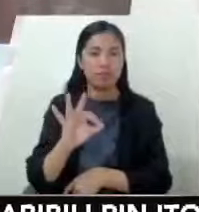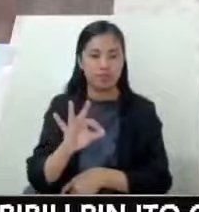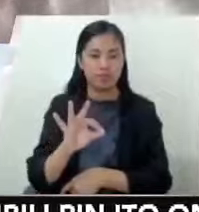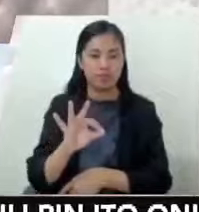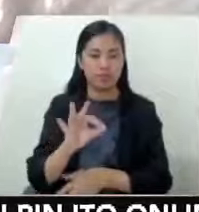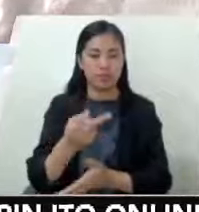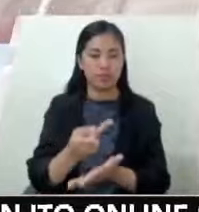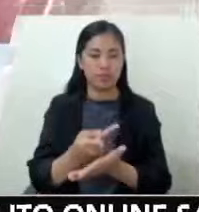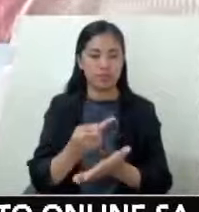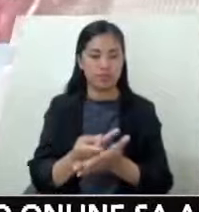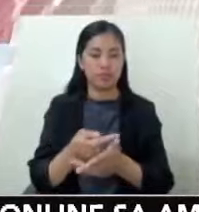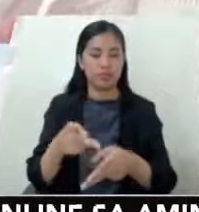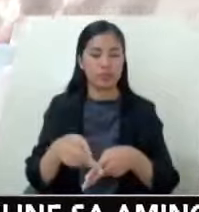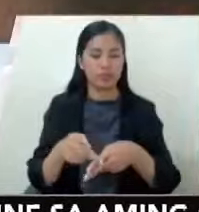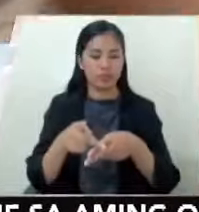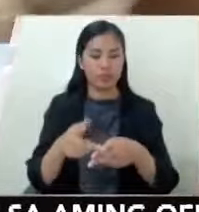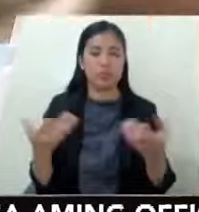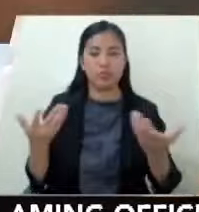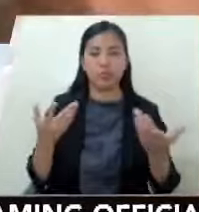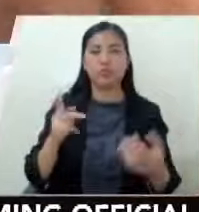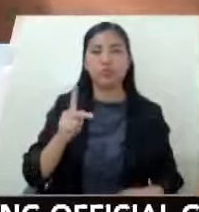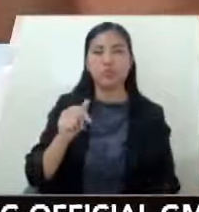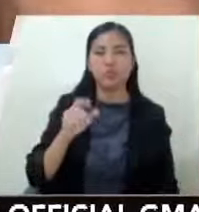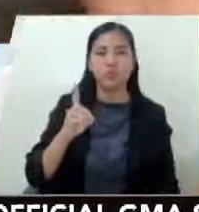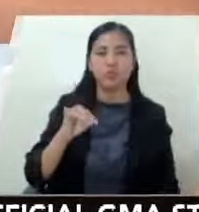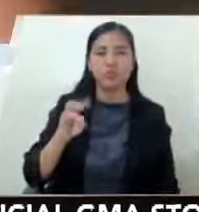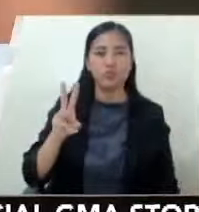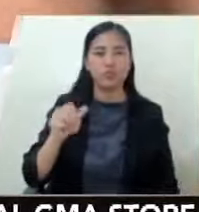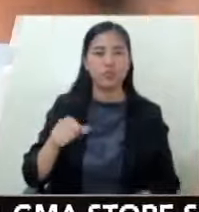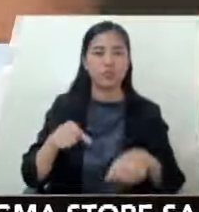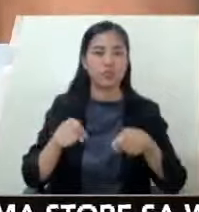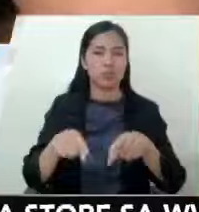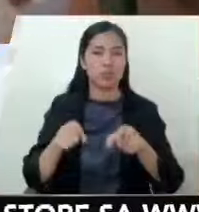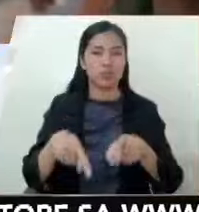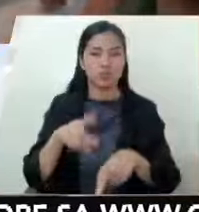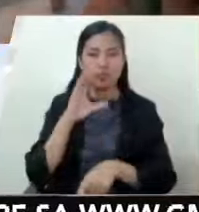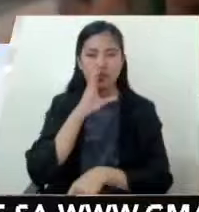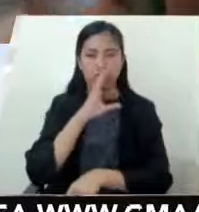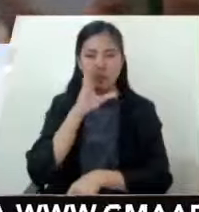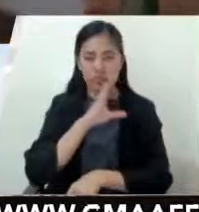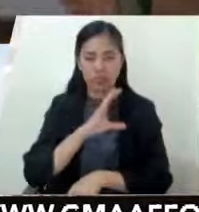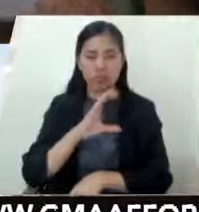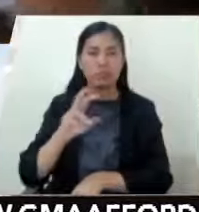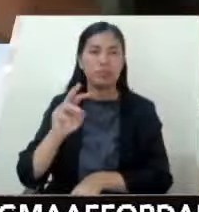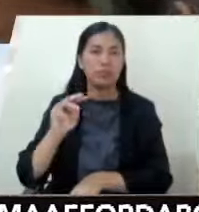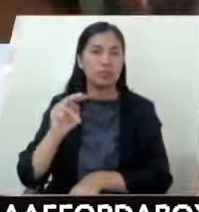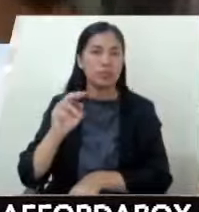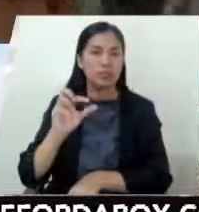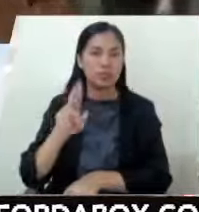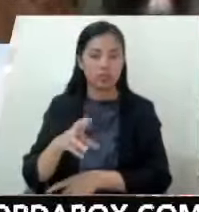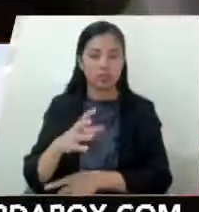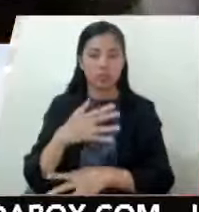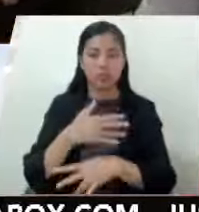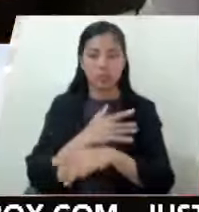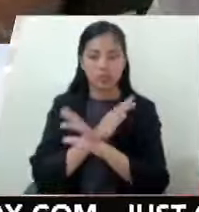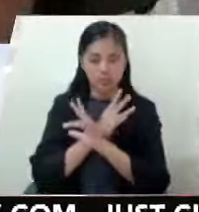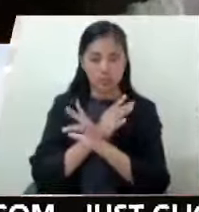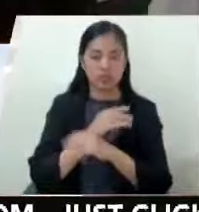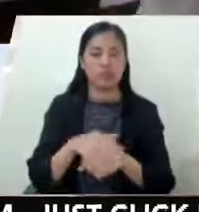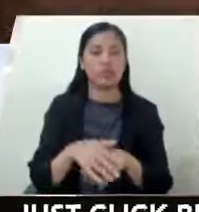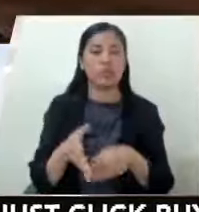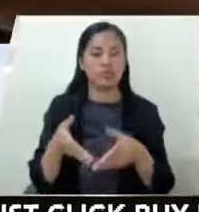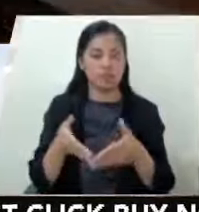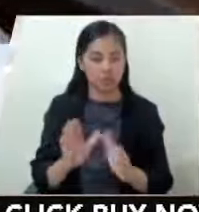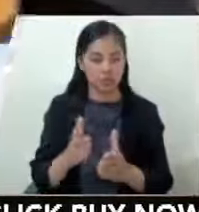Manila, Cebu at Davao. Dahil po yan sa proyekto nilang contract farming, papayagang bumili ang kada pamilya ng hanggang